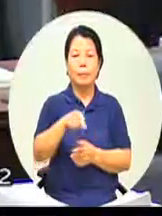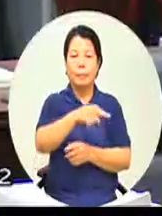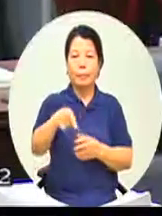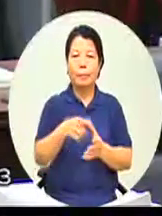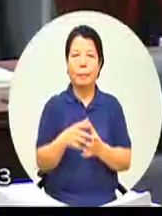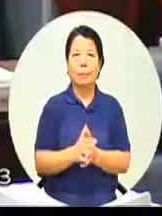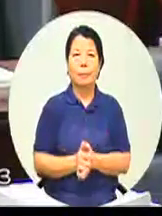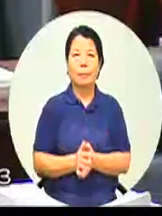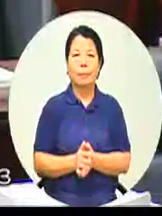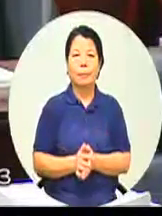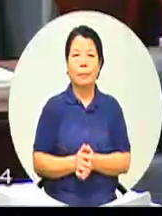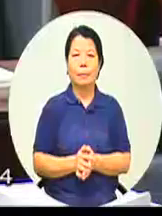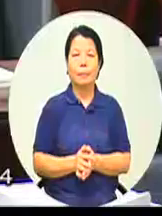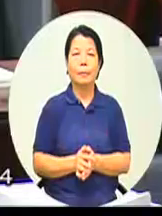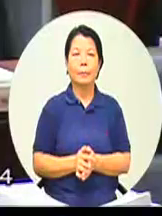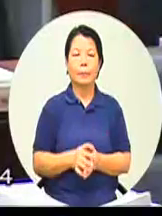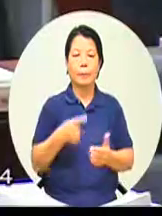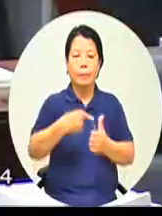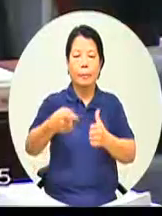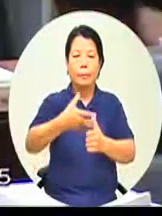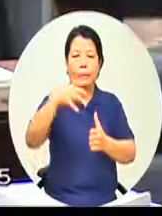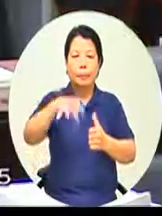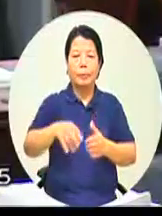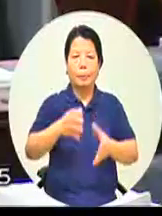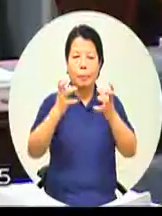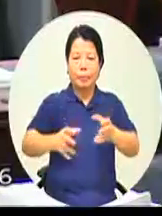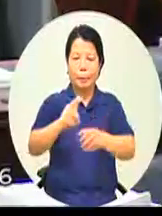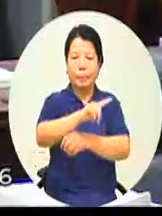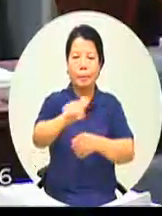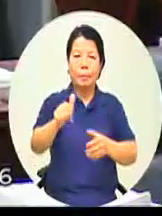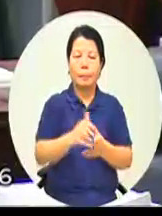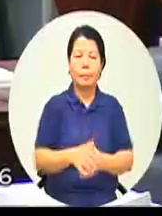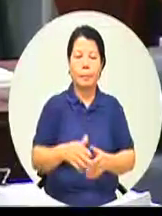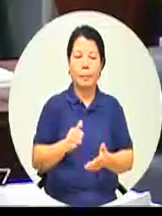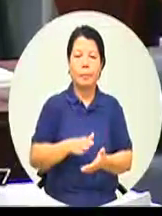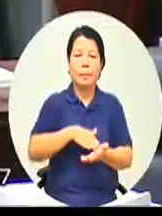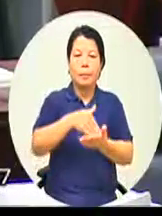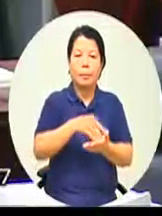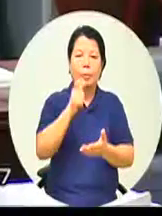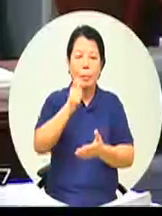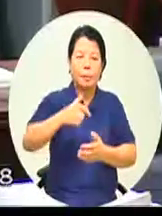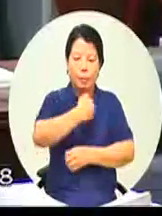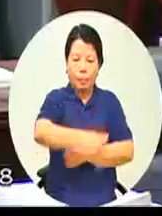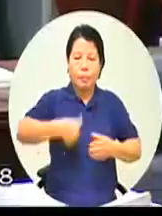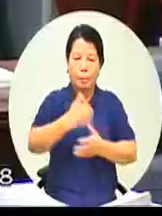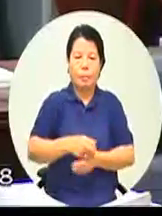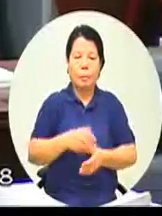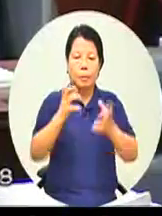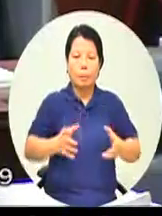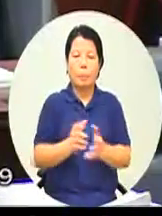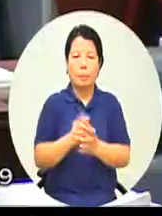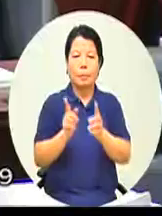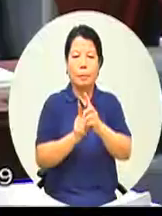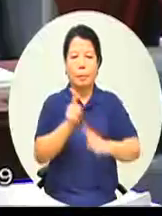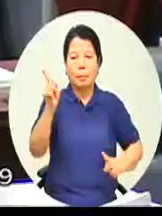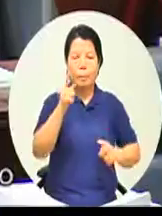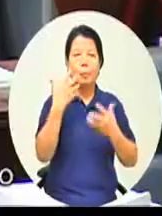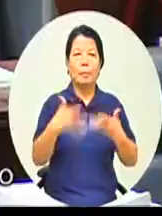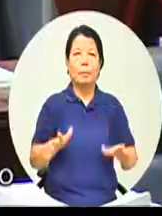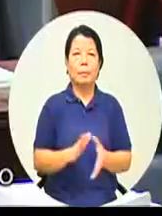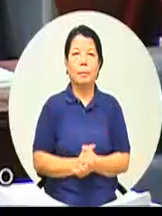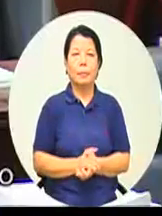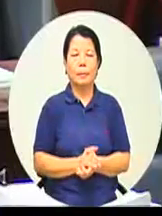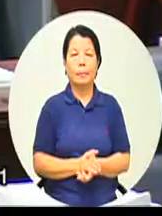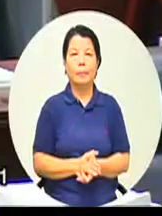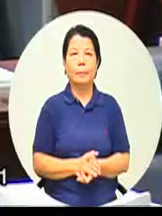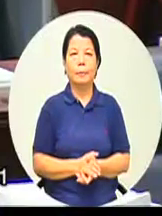些它的一个教育的一个设备或者软硬体的建设真的是差距太多所以在这